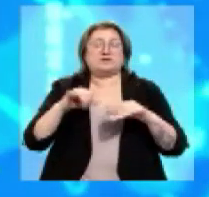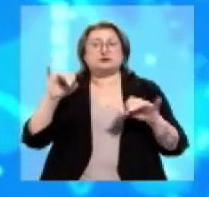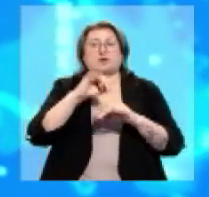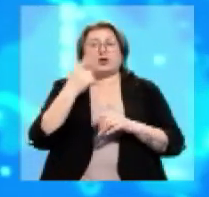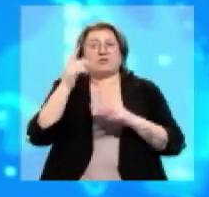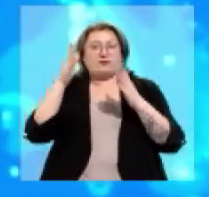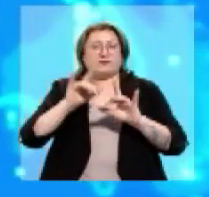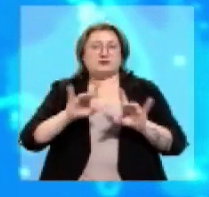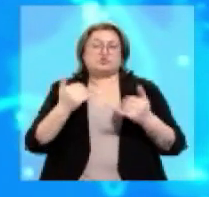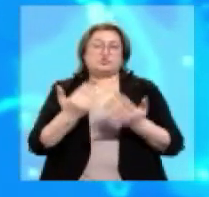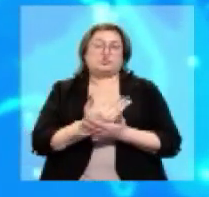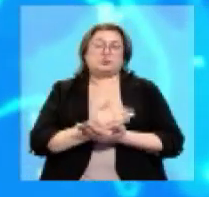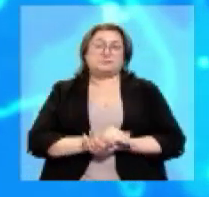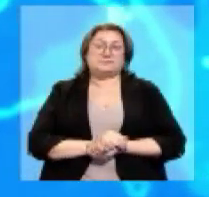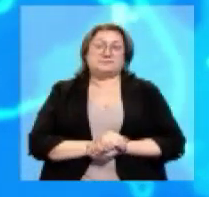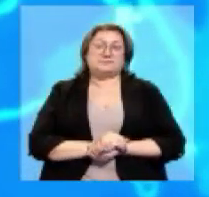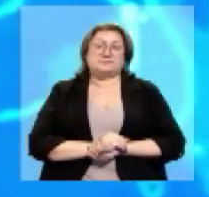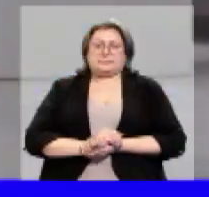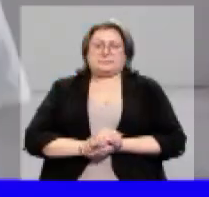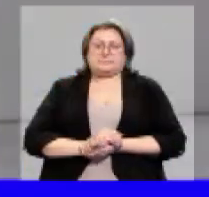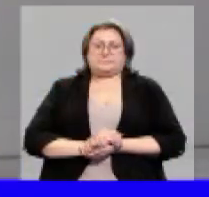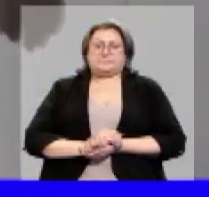одного врача расскажем в следующем материале.